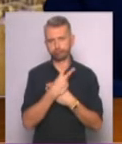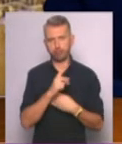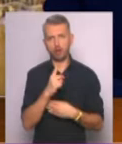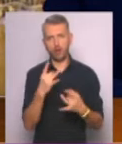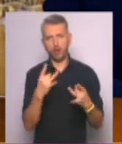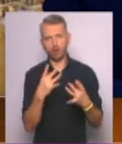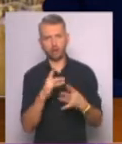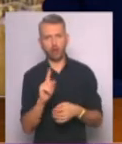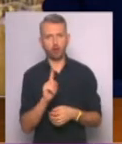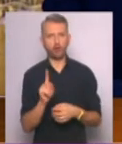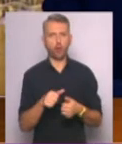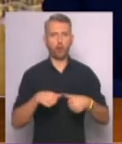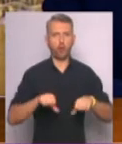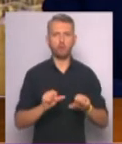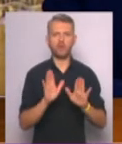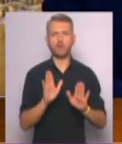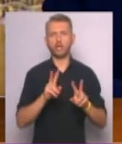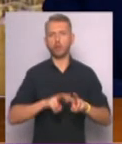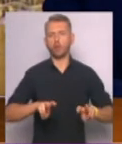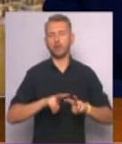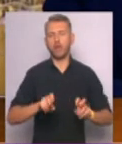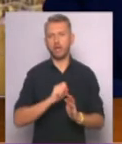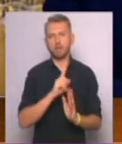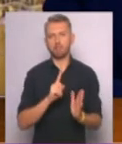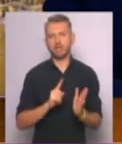що комісія тільки розглядає питання